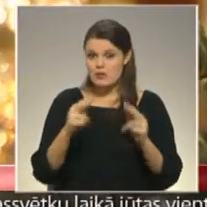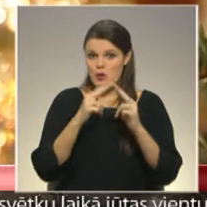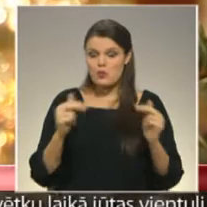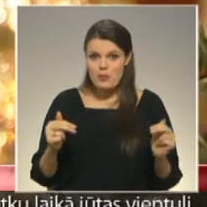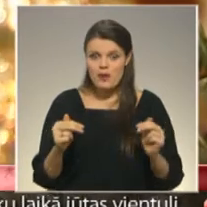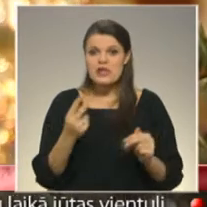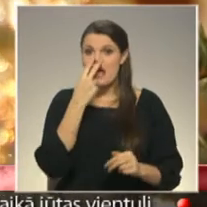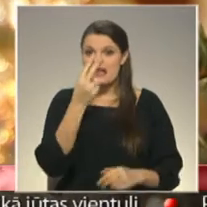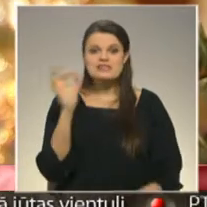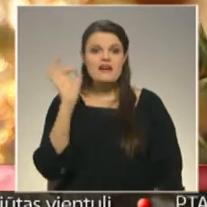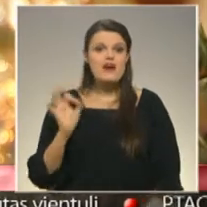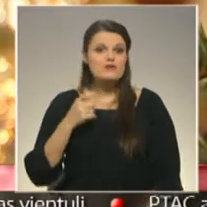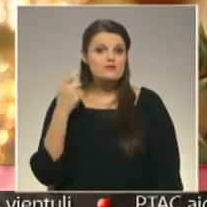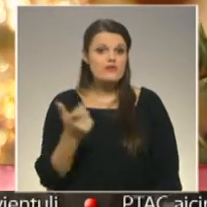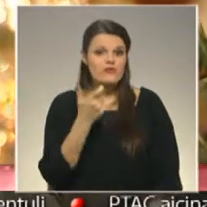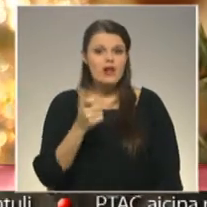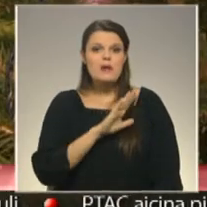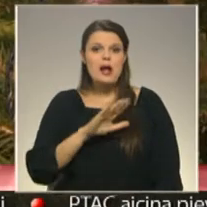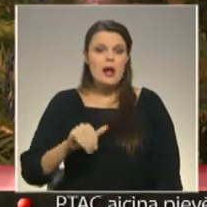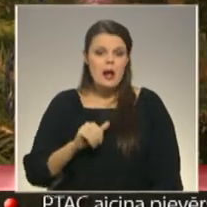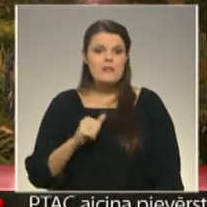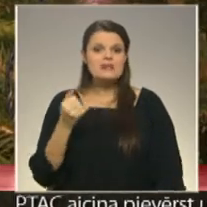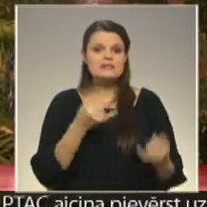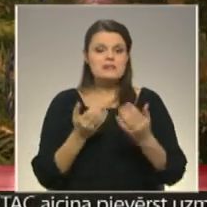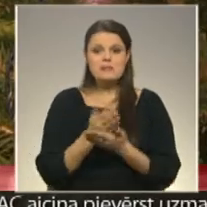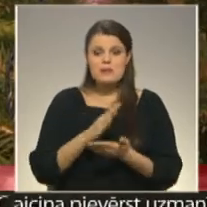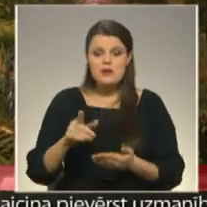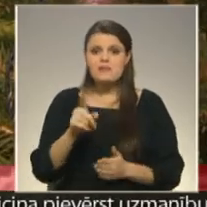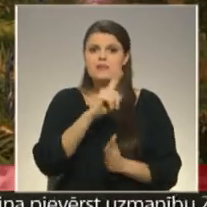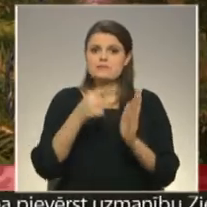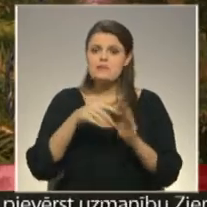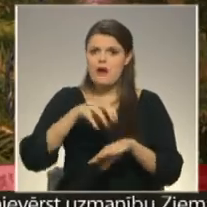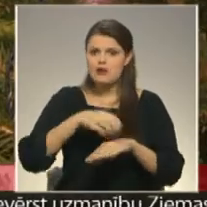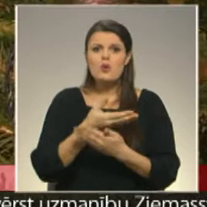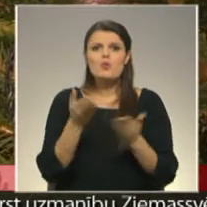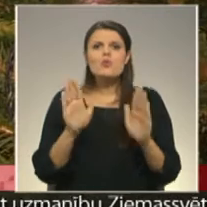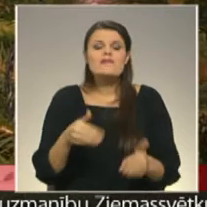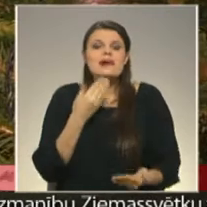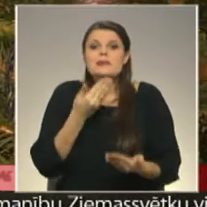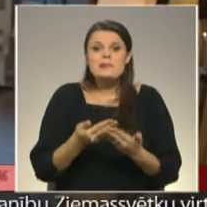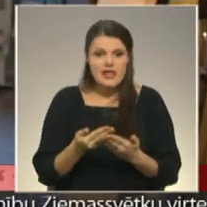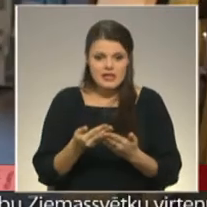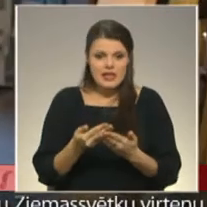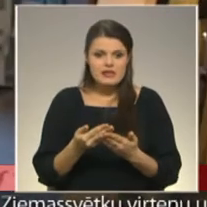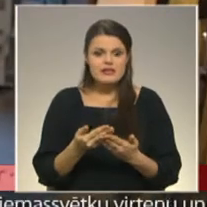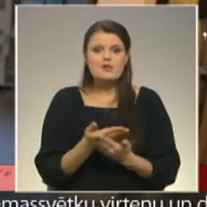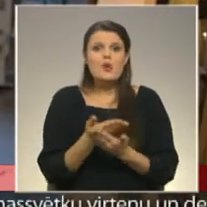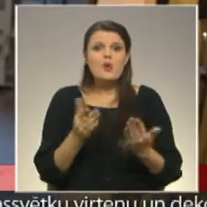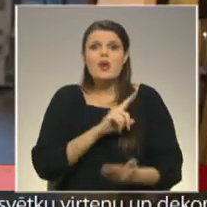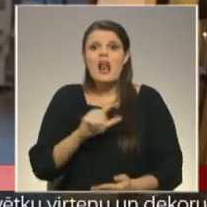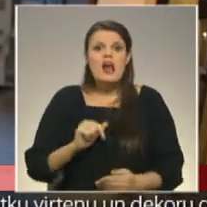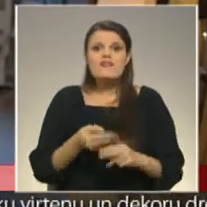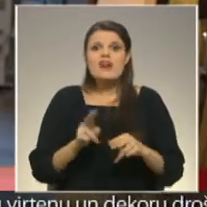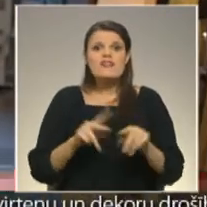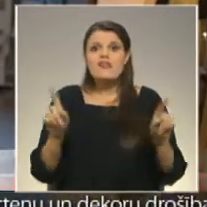nometnes, redzēja vācu filmā drīz pēc staru terapijas beigām un prasīja saviem ārstiem, kur var pieteikties. Kur Latvijā tāda